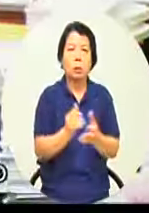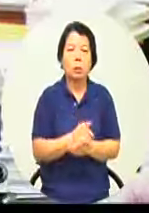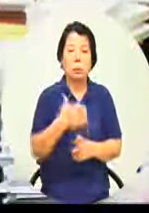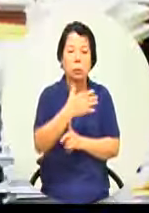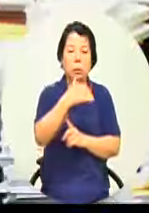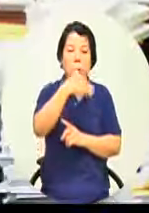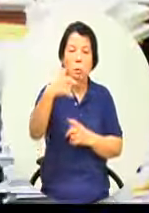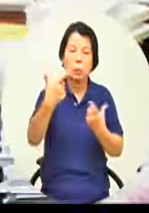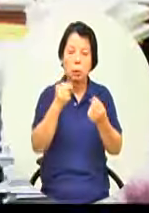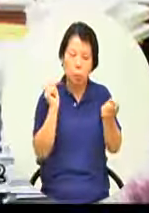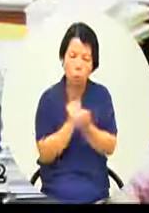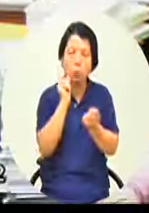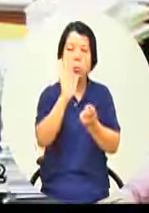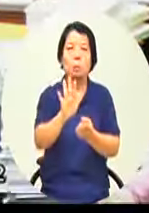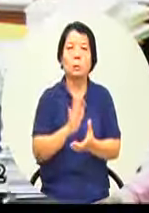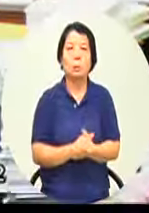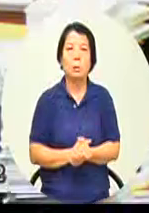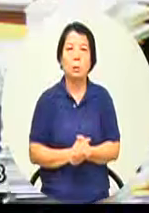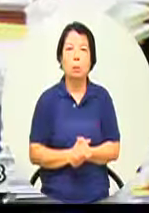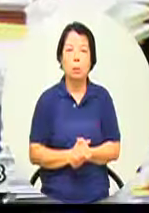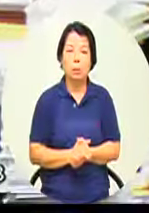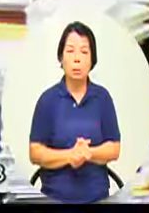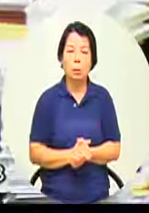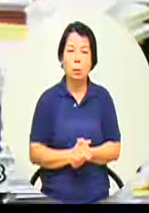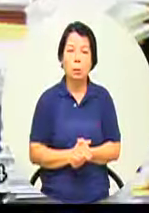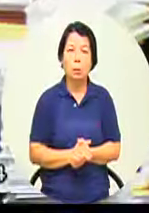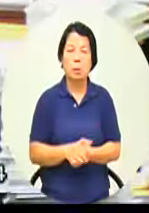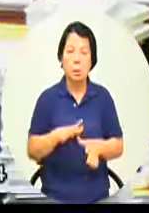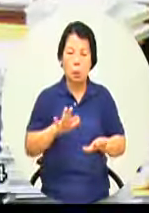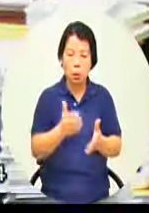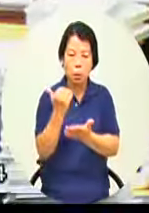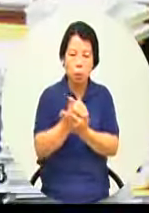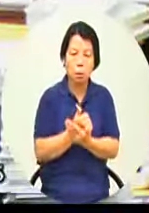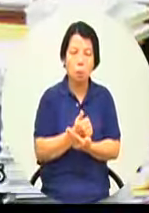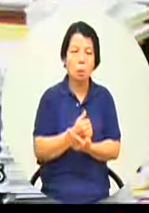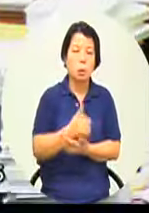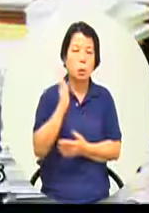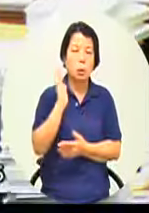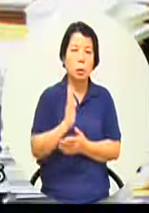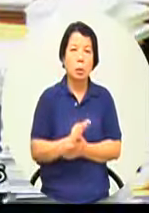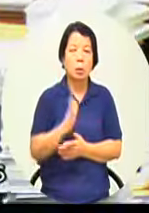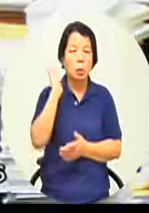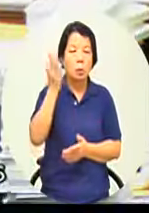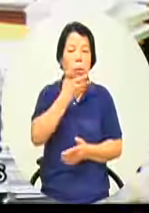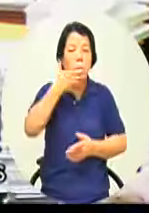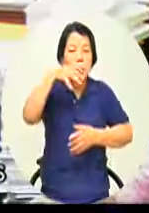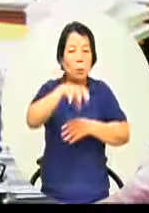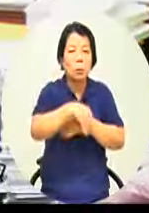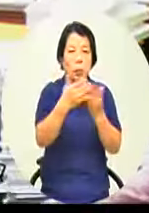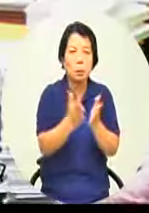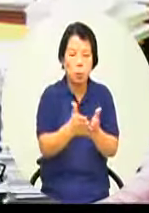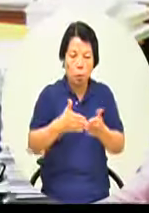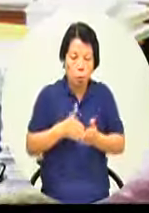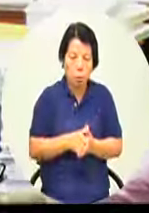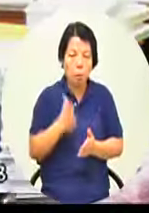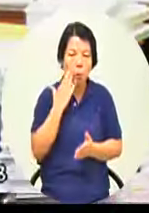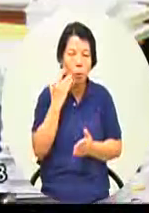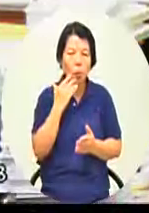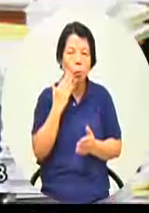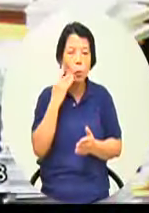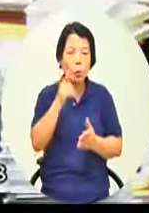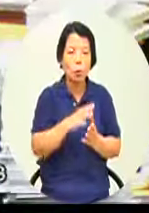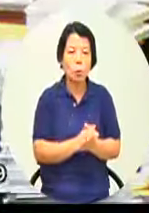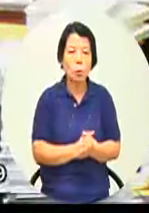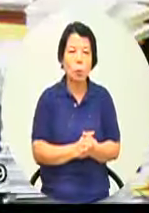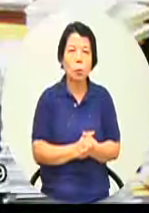有遇到这样的问题嘛。好，所以这个部分真的要请水利局去做一些思考，就是说，在于我们没有公部门没有办法